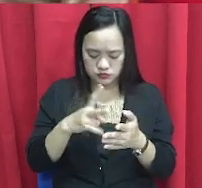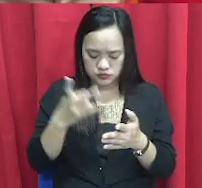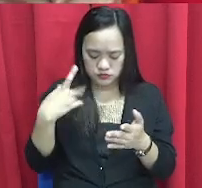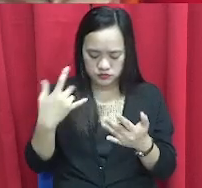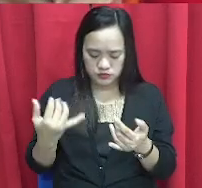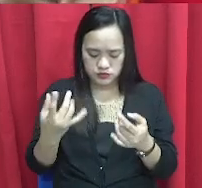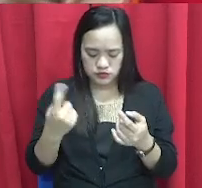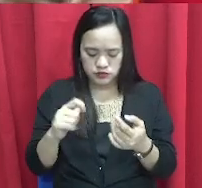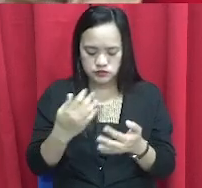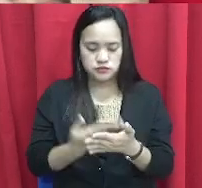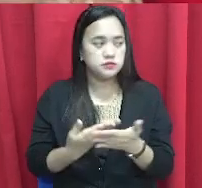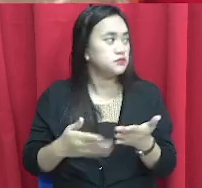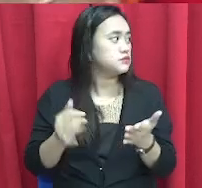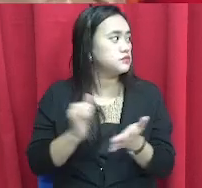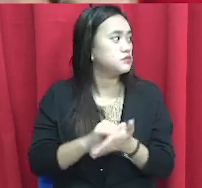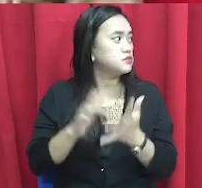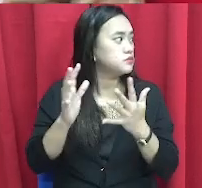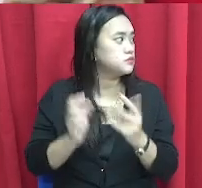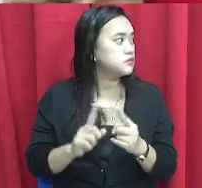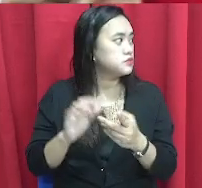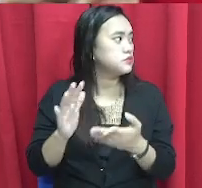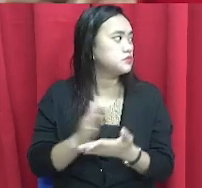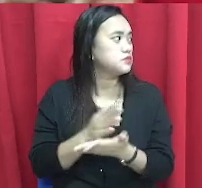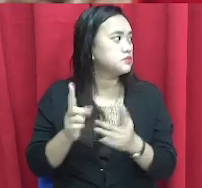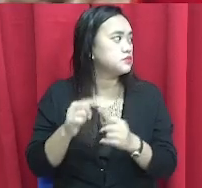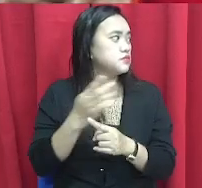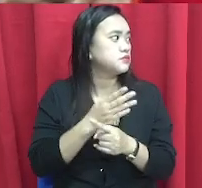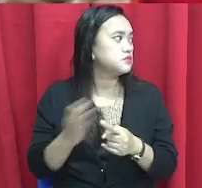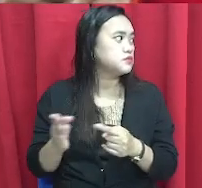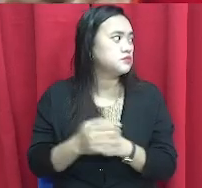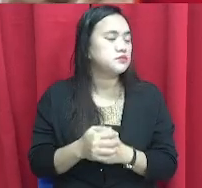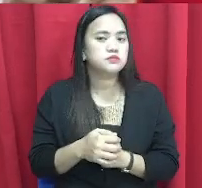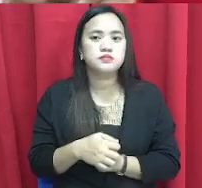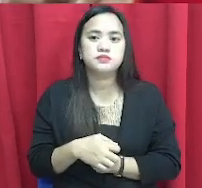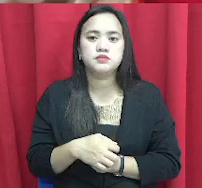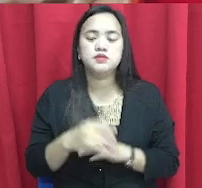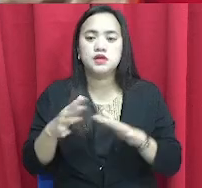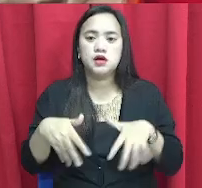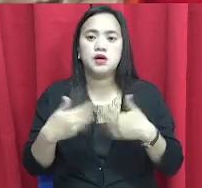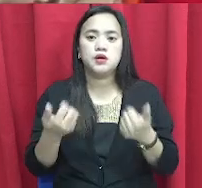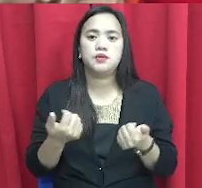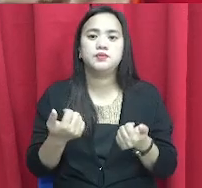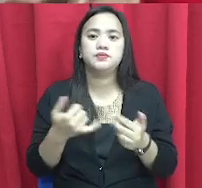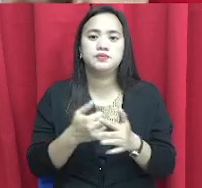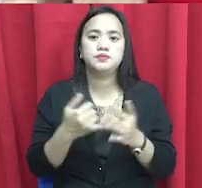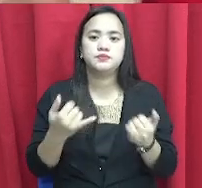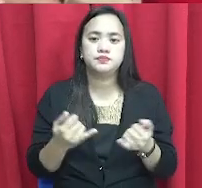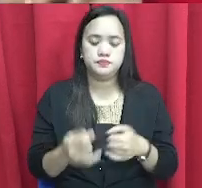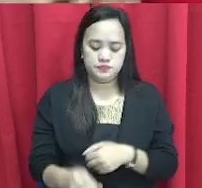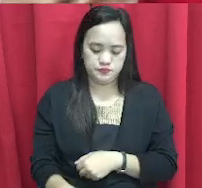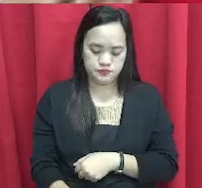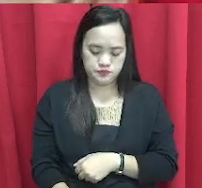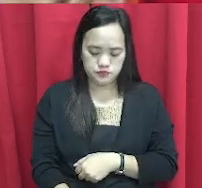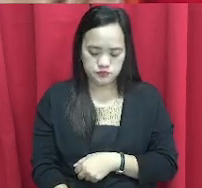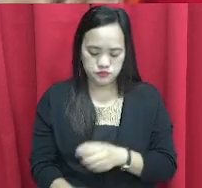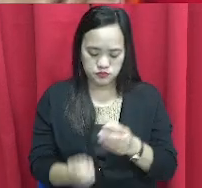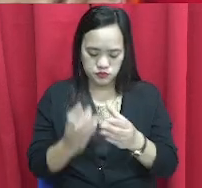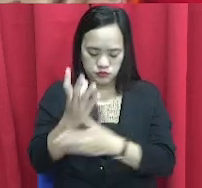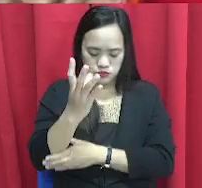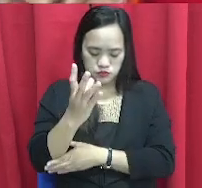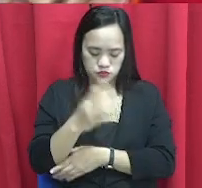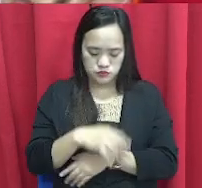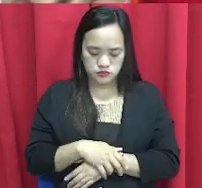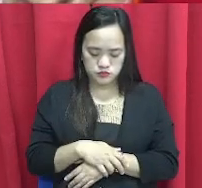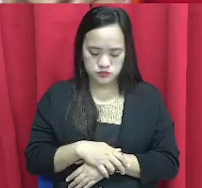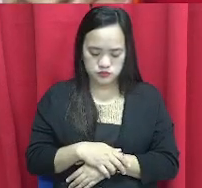na nais pong ibahagi po sa bawat isa po sa atin kung paano po natin palalong pagtitibayin pa